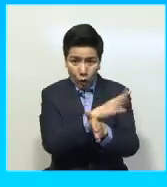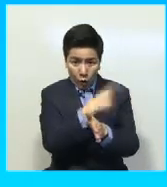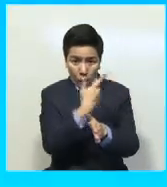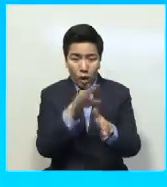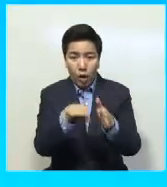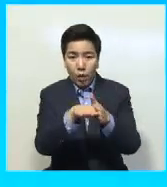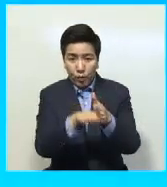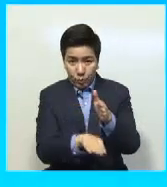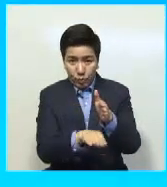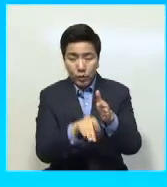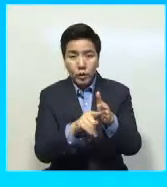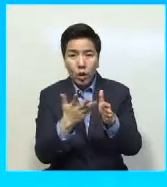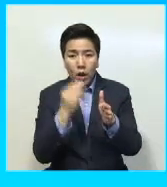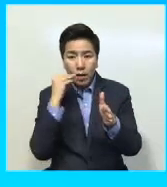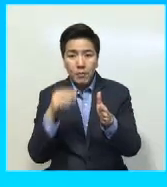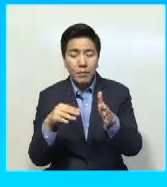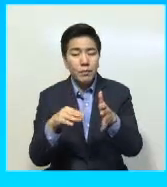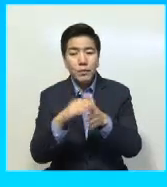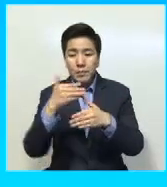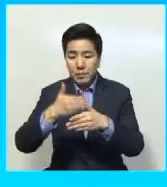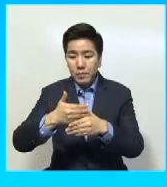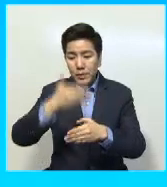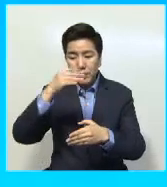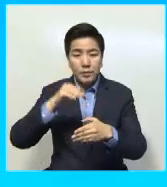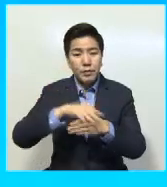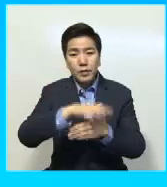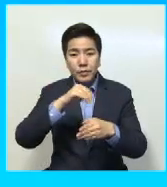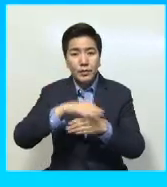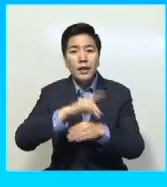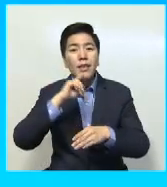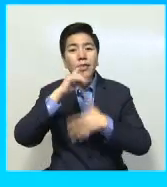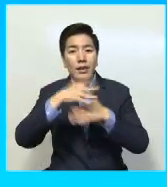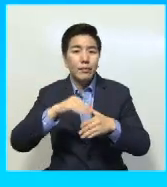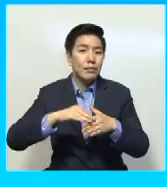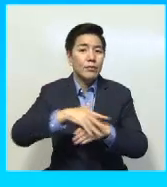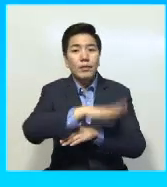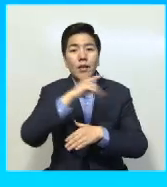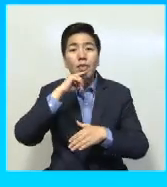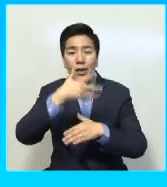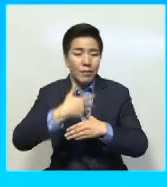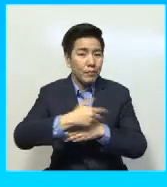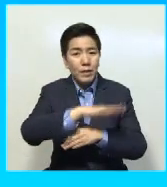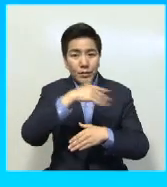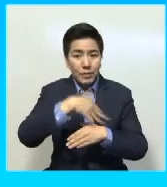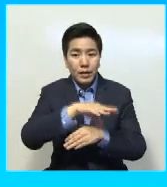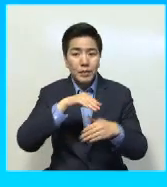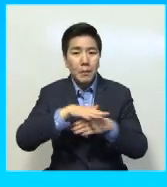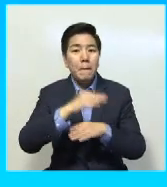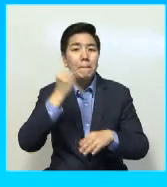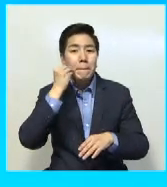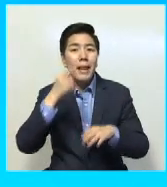พ่องโดยการปล่อยผ่านเขื่อนเพชรไปลงสู่ทะเลผ่านออกบ้าน